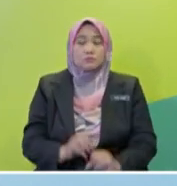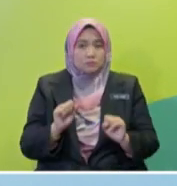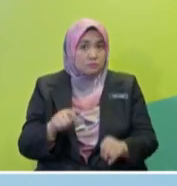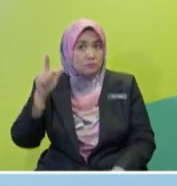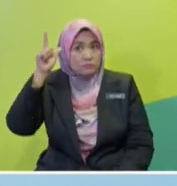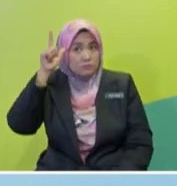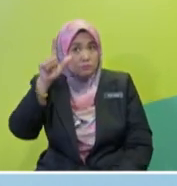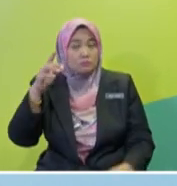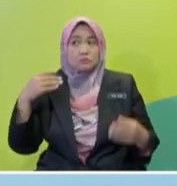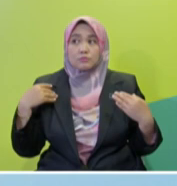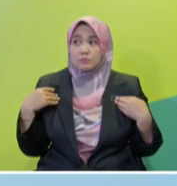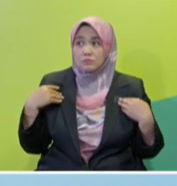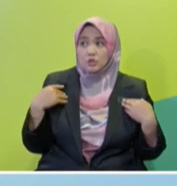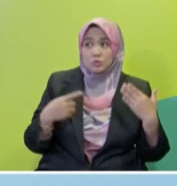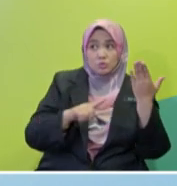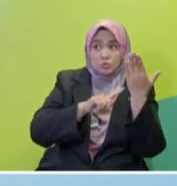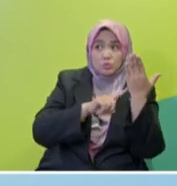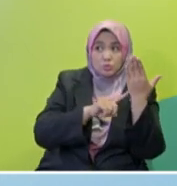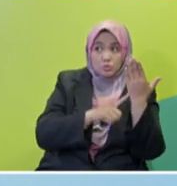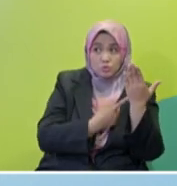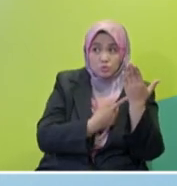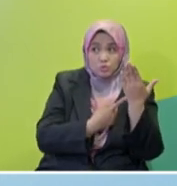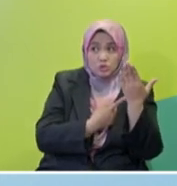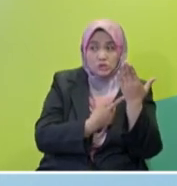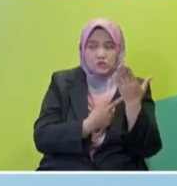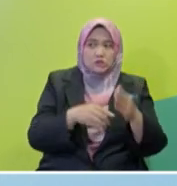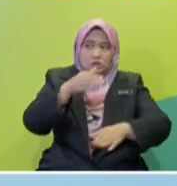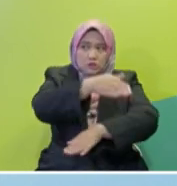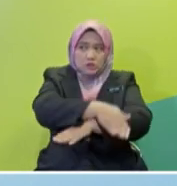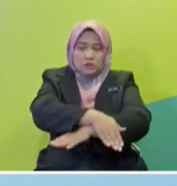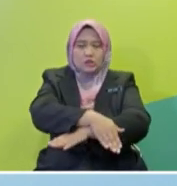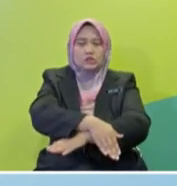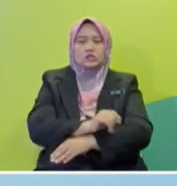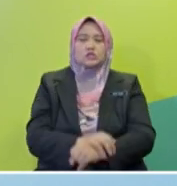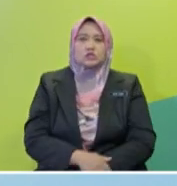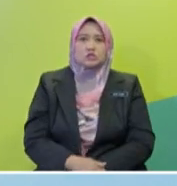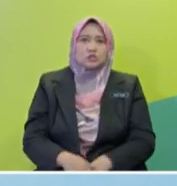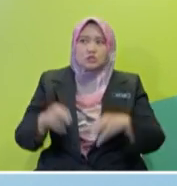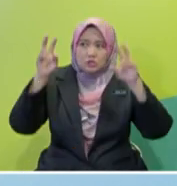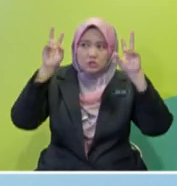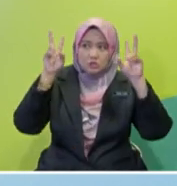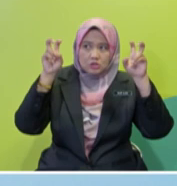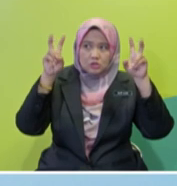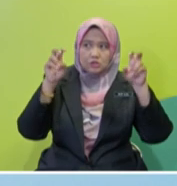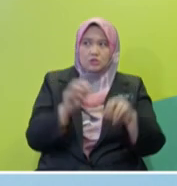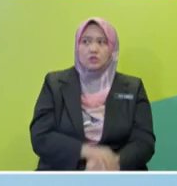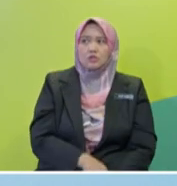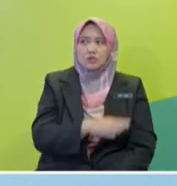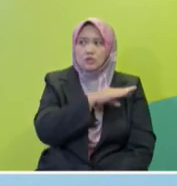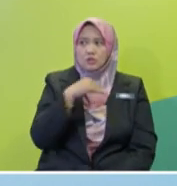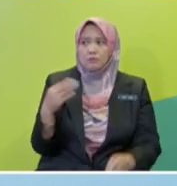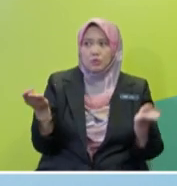kita bentuk kurungan dan juga kita ada close tag yaitu slash title